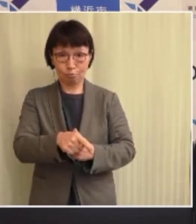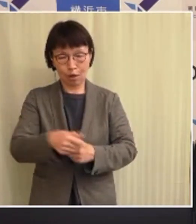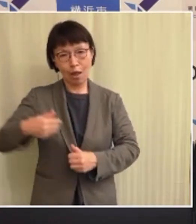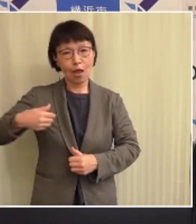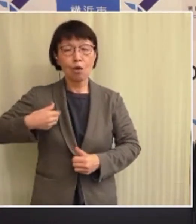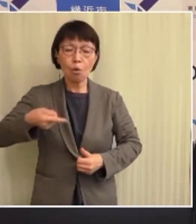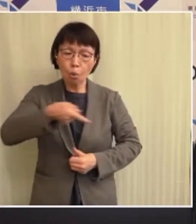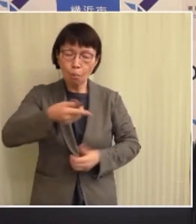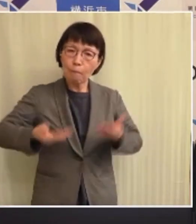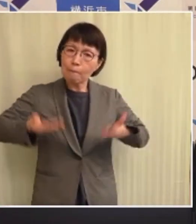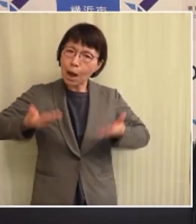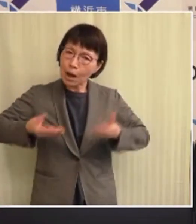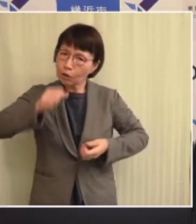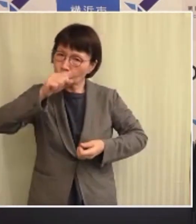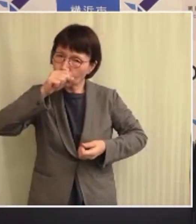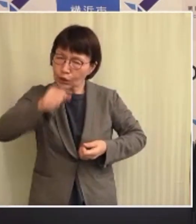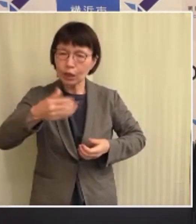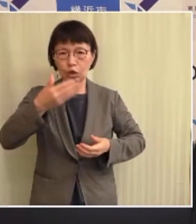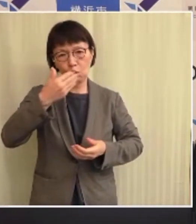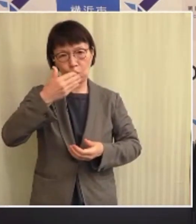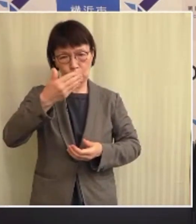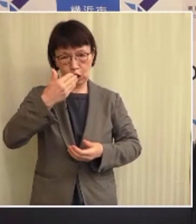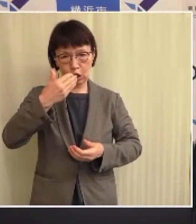お食事をですね、